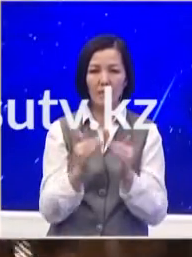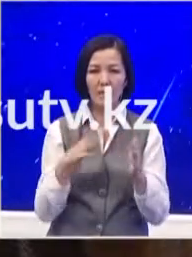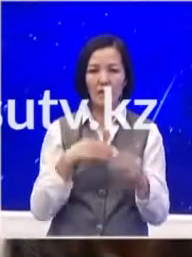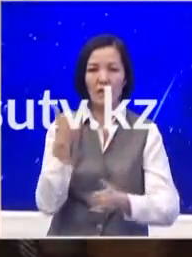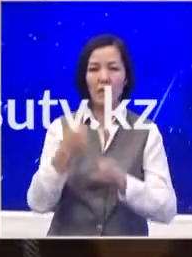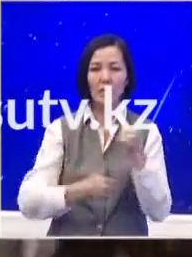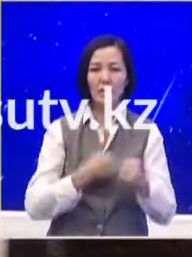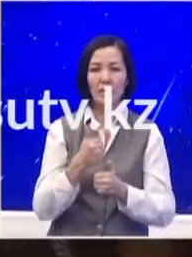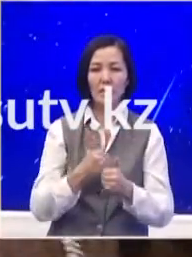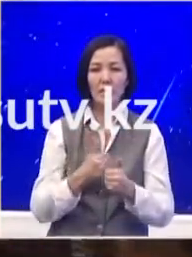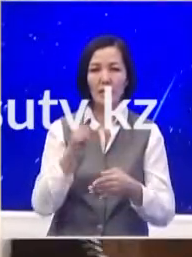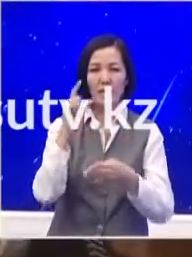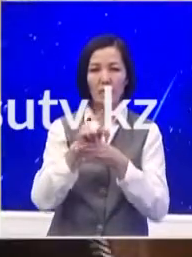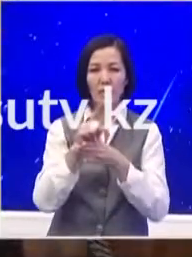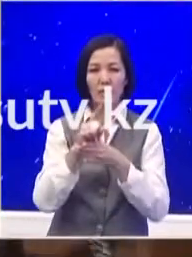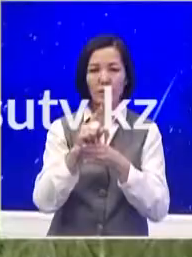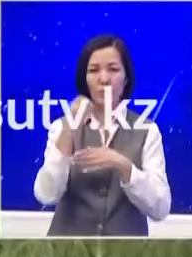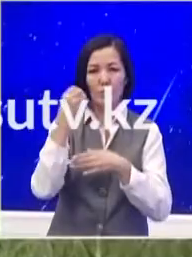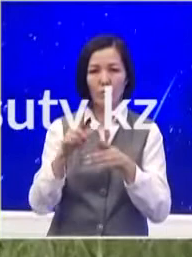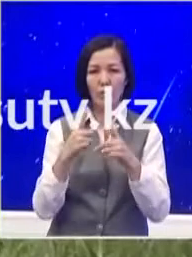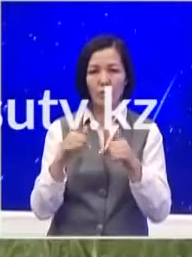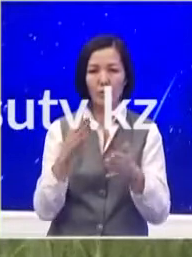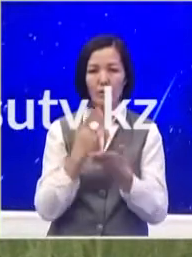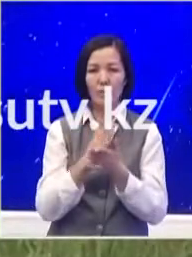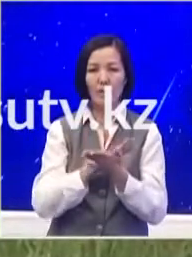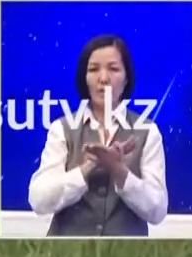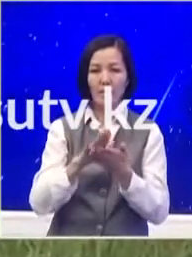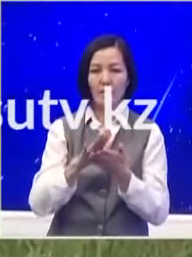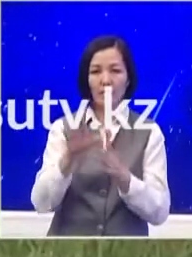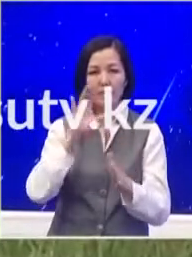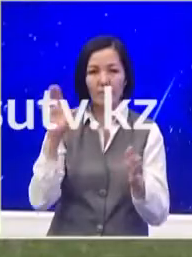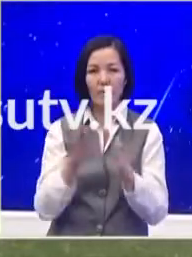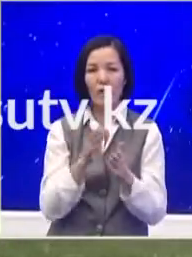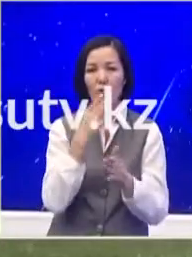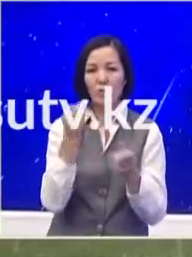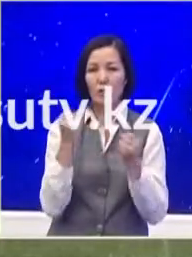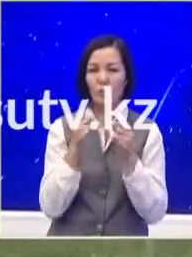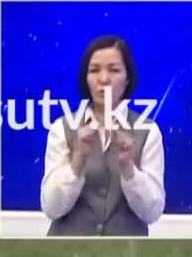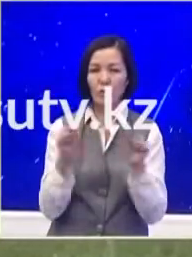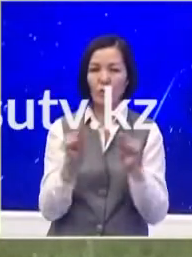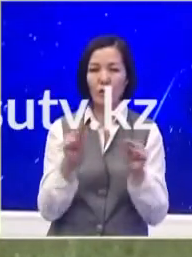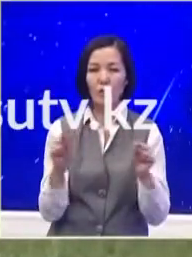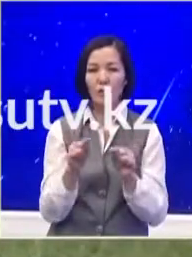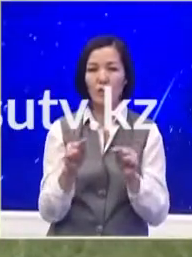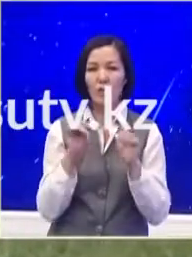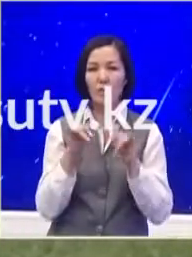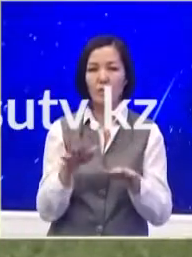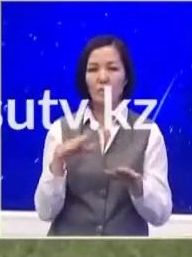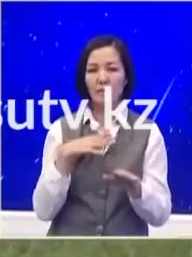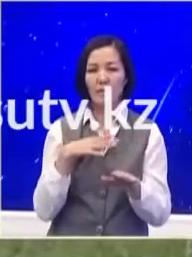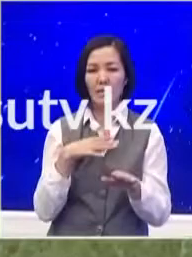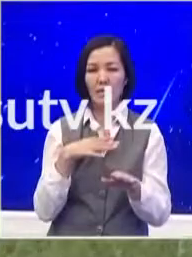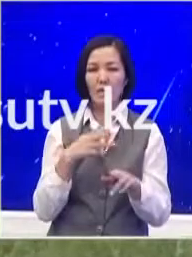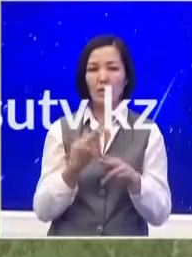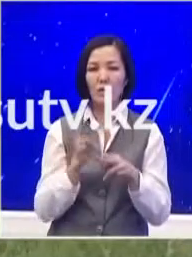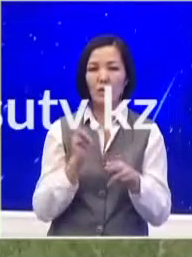Жарыста аудандық мешіт орталығы ұйымдастырып отыр. Карантин ережелерін сақтай отырып, ұлттық өнерімізді ұлықтау үшін осында шешімге келдік дейді.